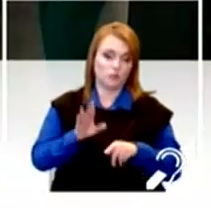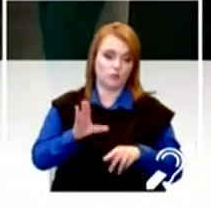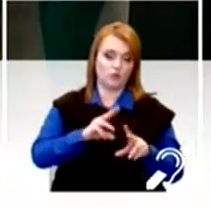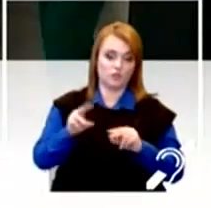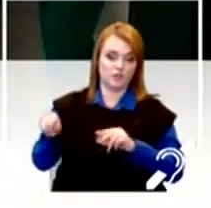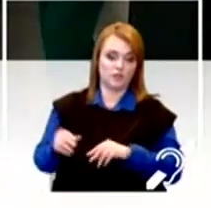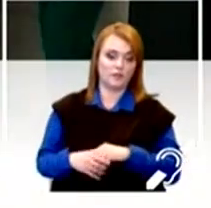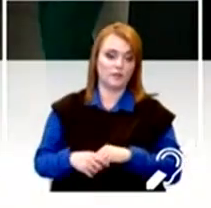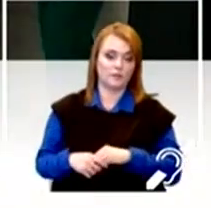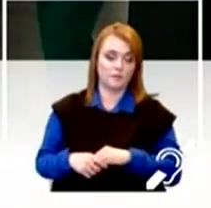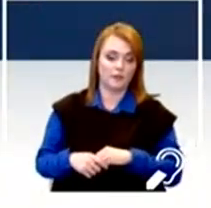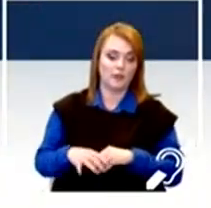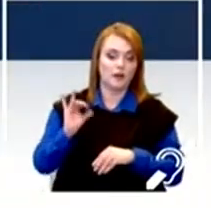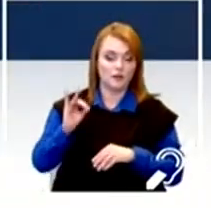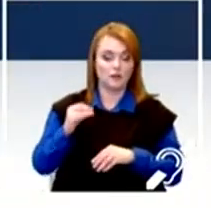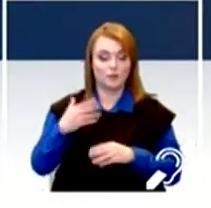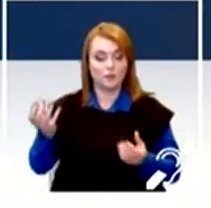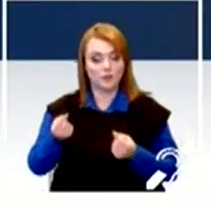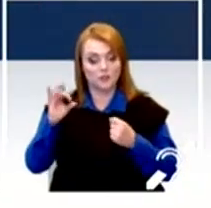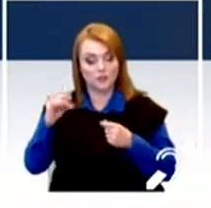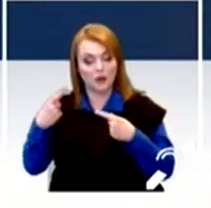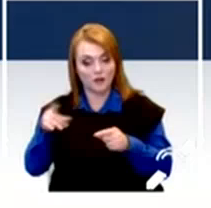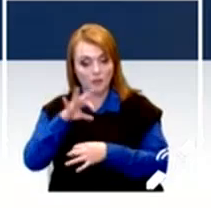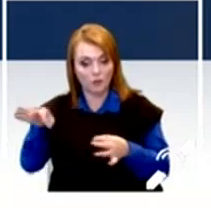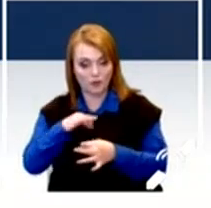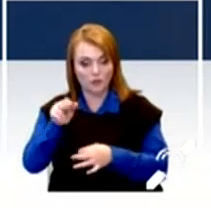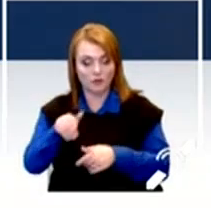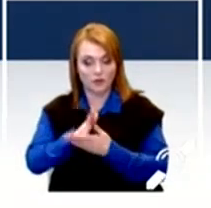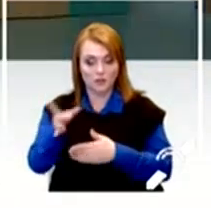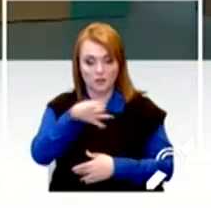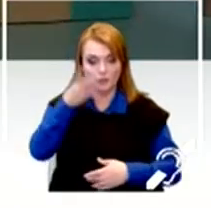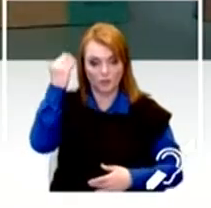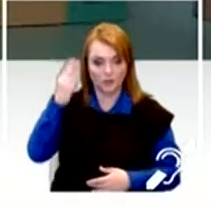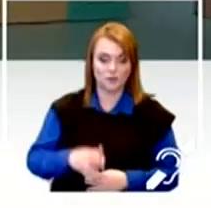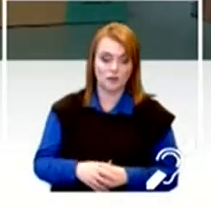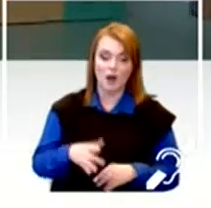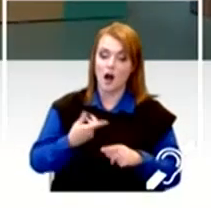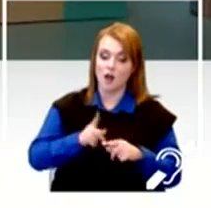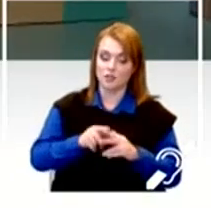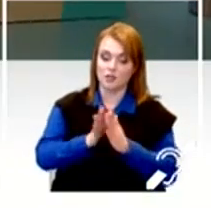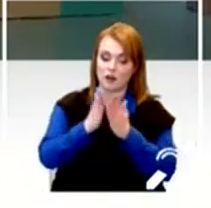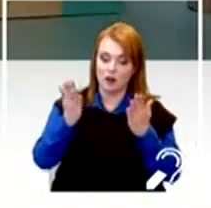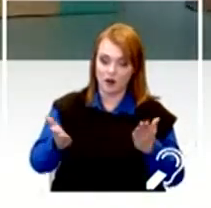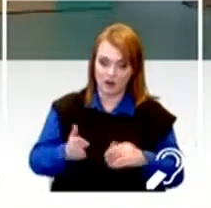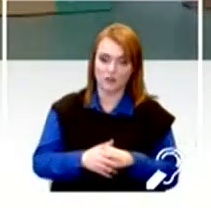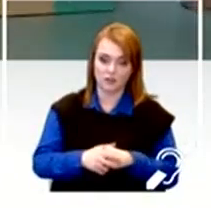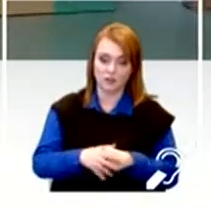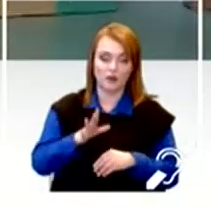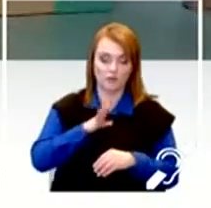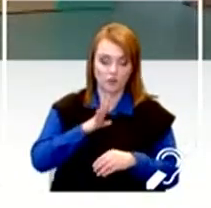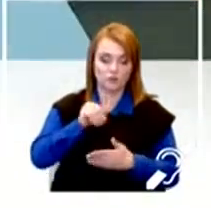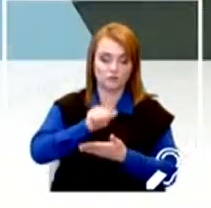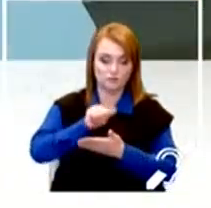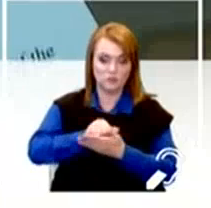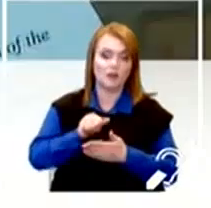too. We also contribute to other projects in Moldova. Glosarul explicativ de securitate a fost elaborat